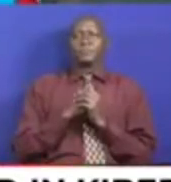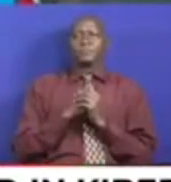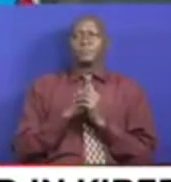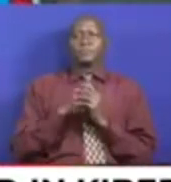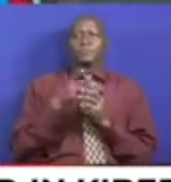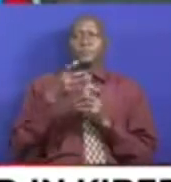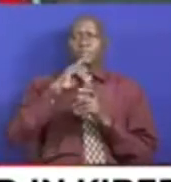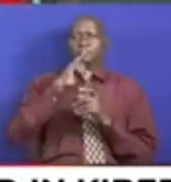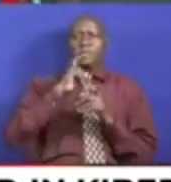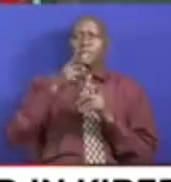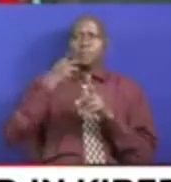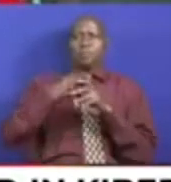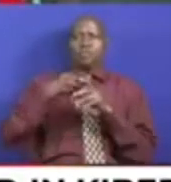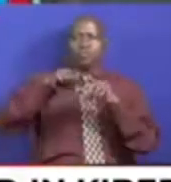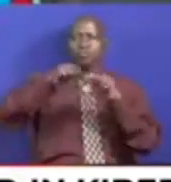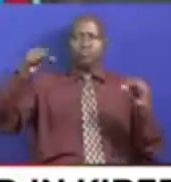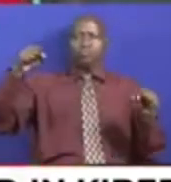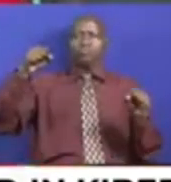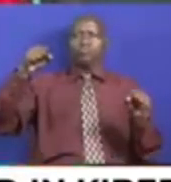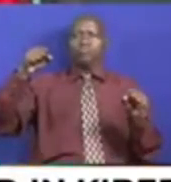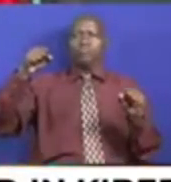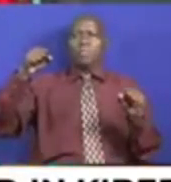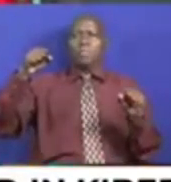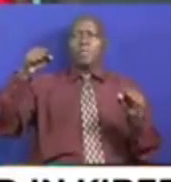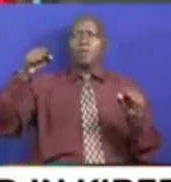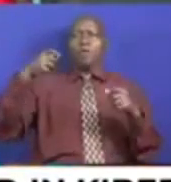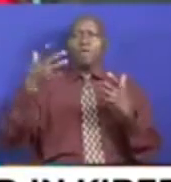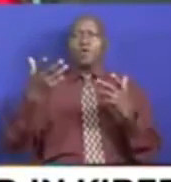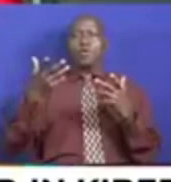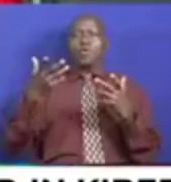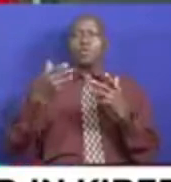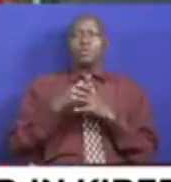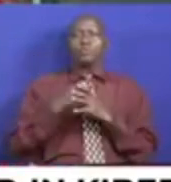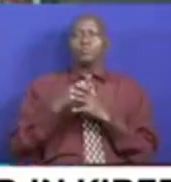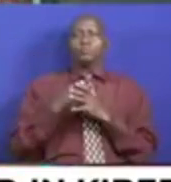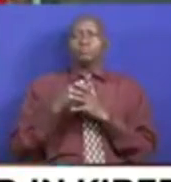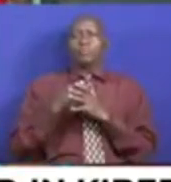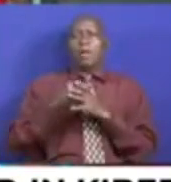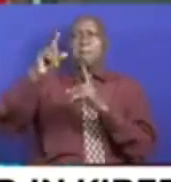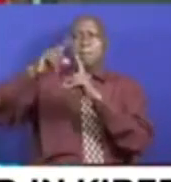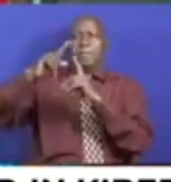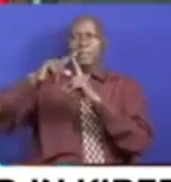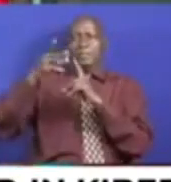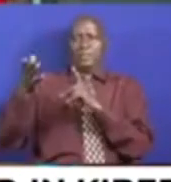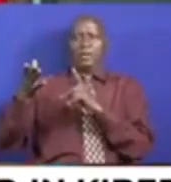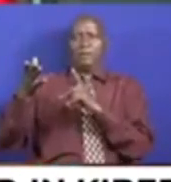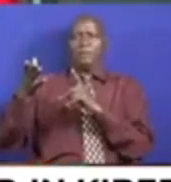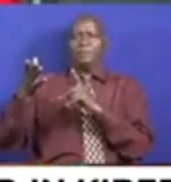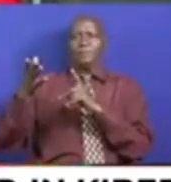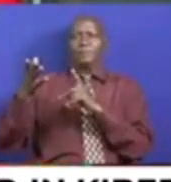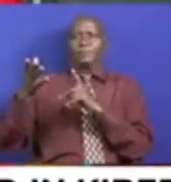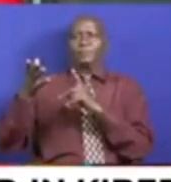na hiyo chuma akawekelea kwa mtaro, akawekelea kwa mabati. Sasa alisikia tu akisema